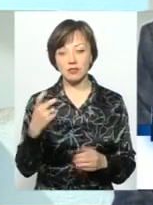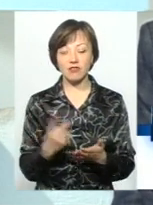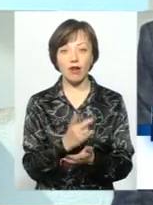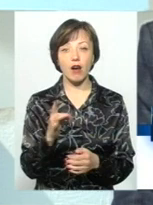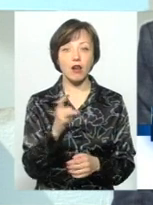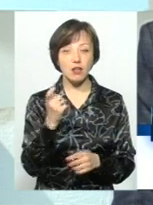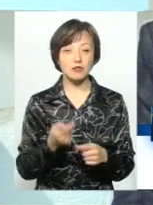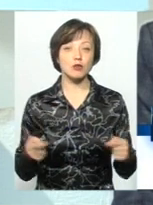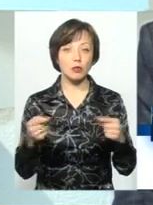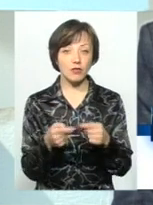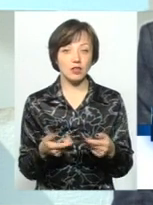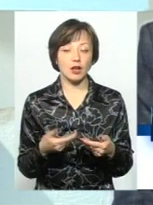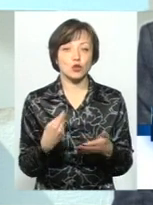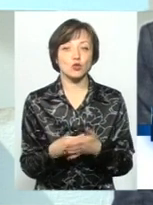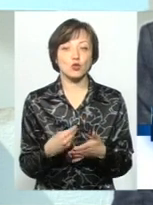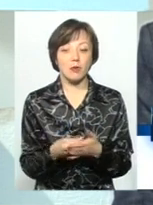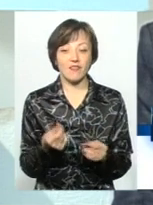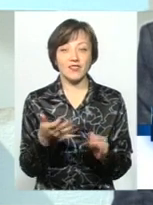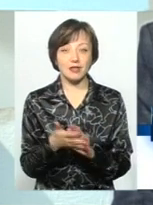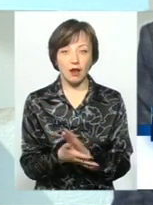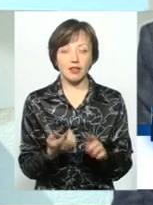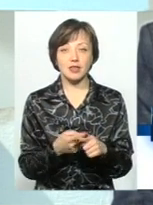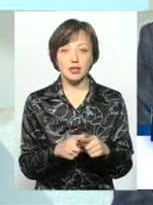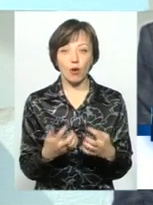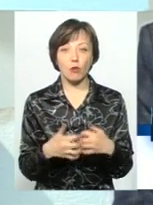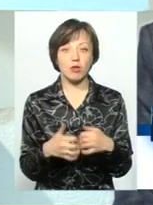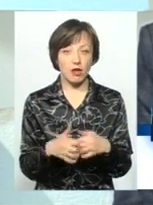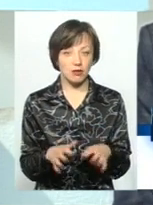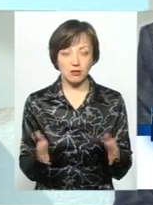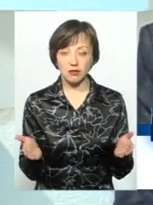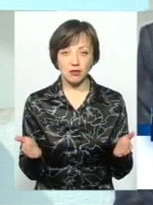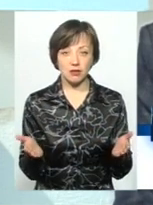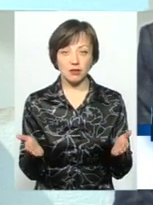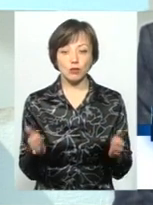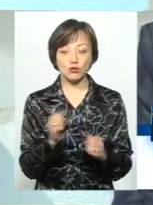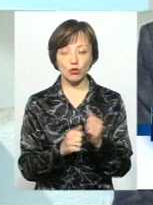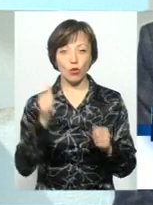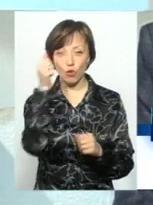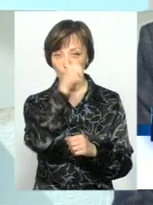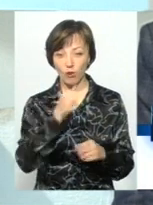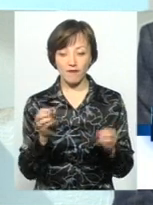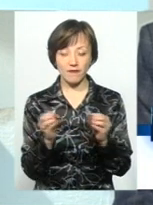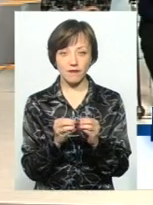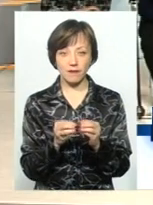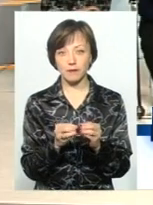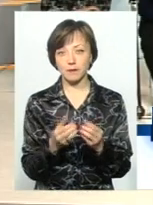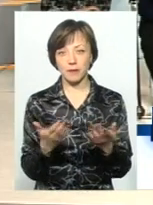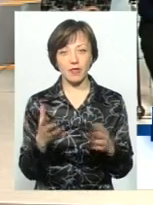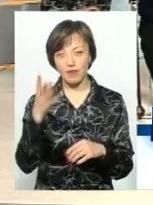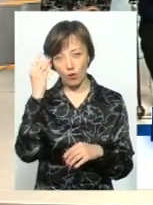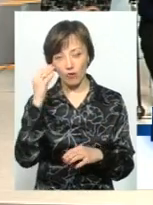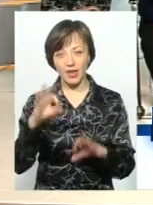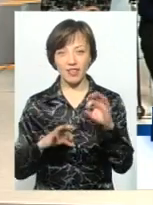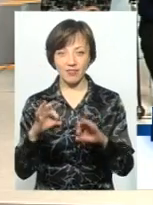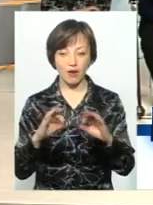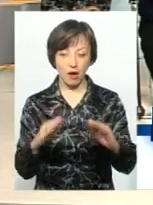відбулося, відповідно, нам сума витрат на це обладнання є, скажімо, щороку одна, якщо, ну, якщо не враховувати